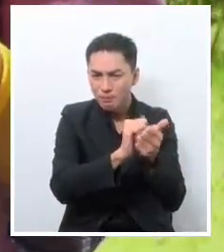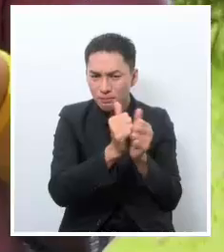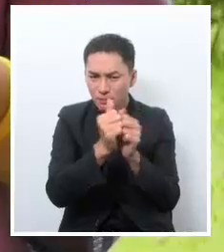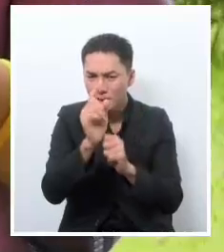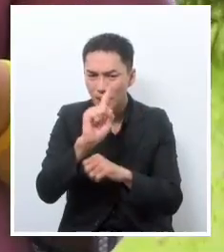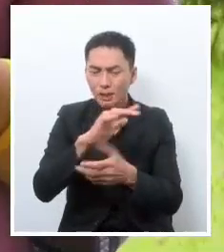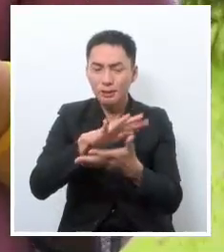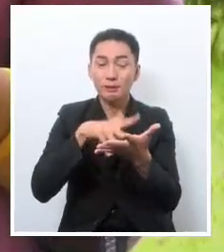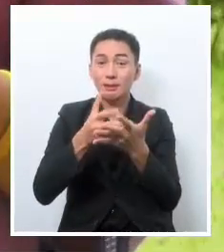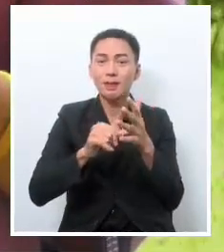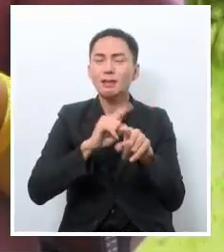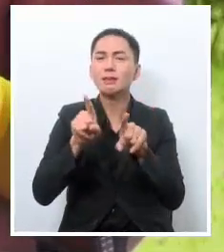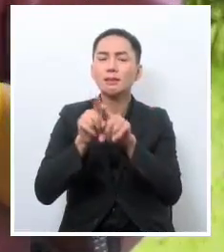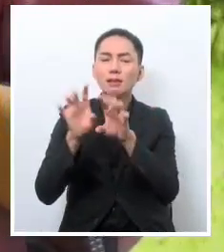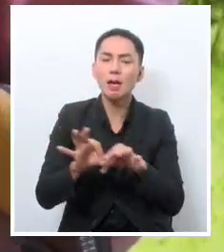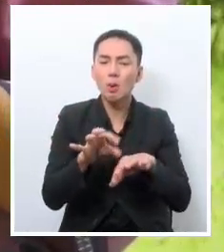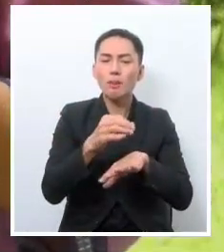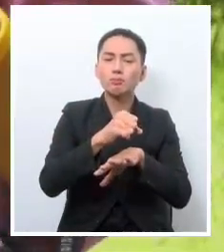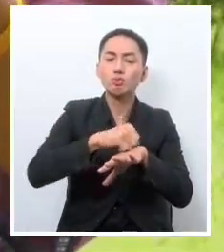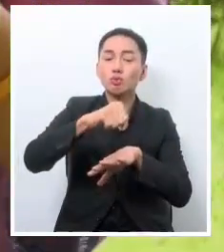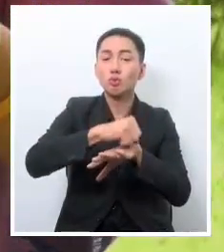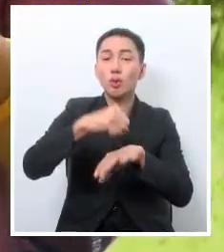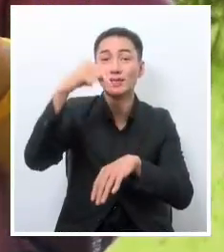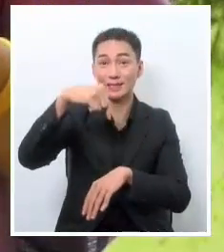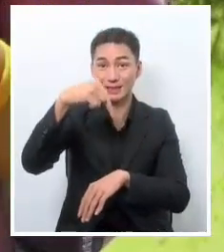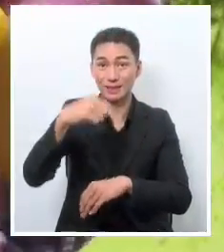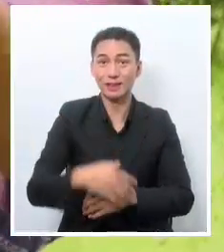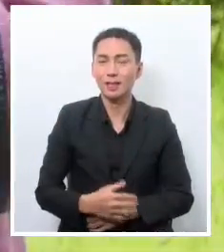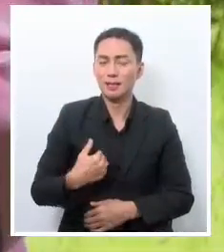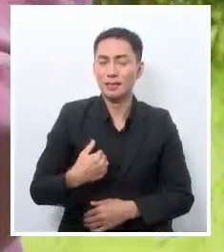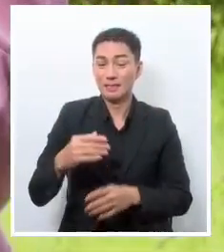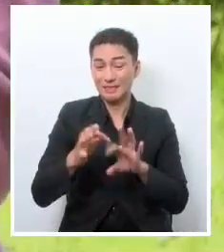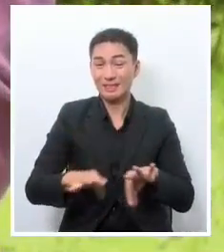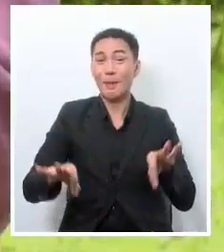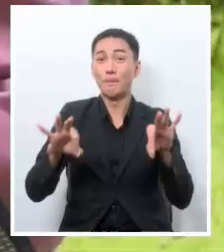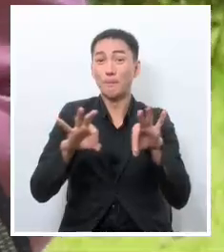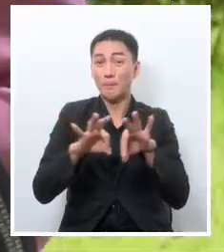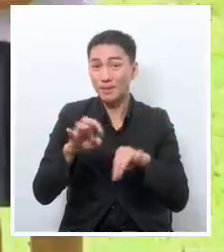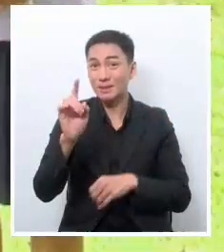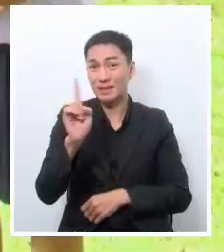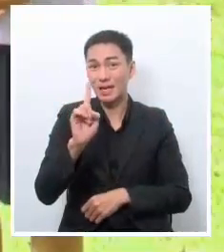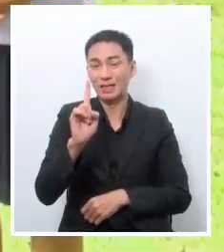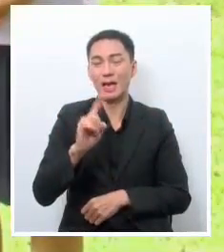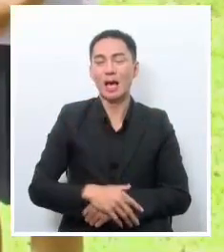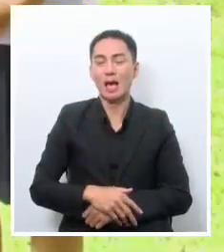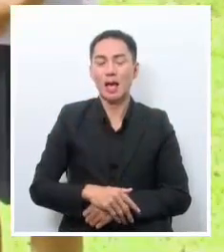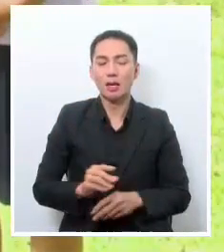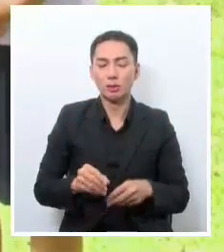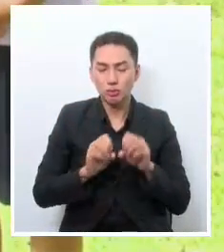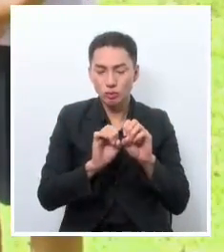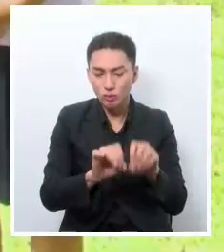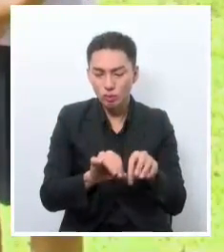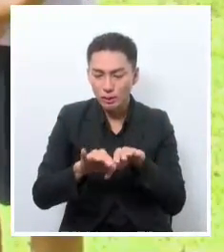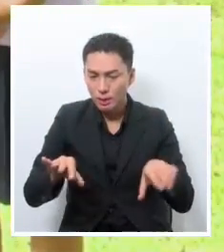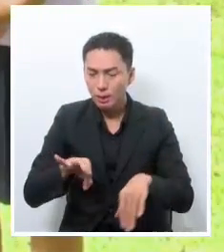เอ่อเทิดพระเกียรติของอุทยานในงจุดนี้แล้วก็สิ่งที่สำคัญคือจะเอาไปสู่ผู้เรียนอย่างไรให้เกิดความภาคภูมิ